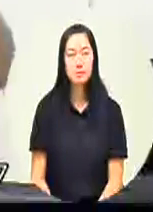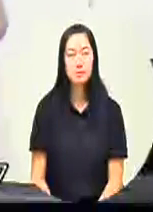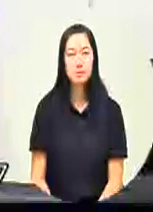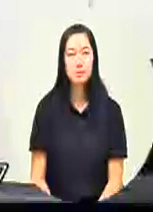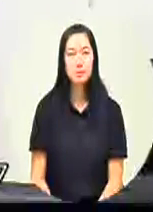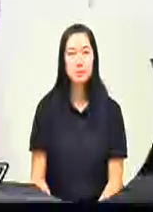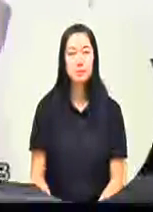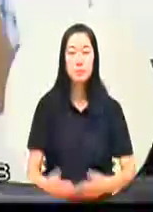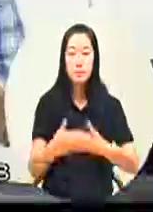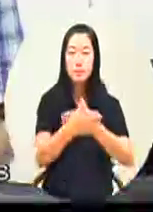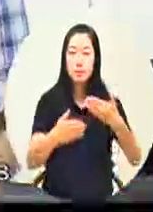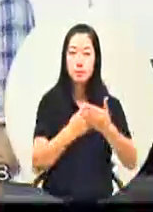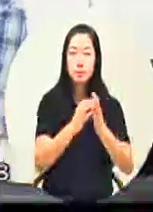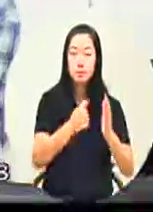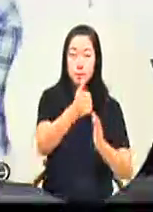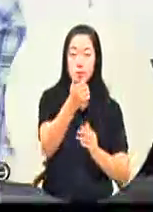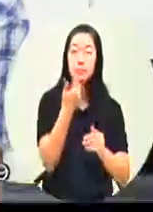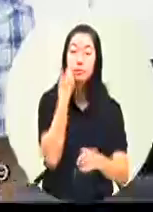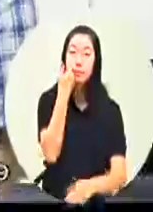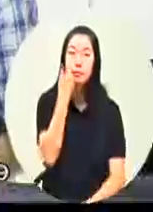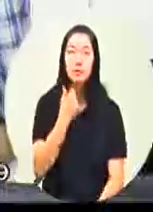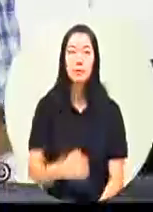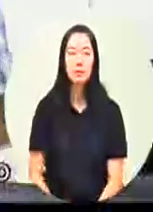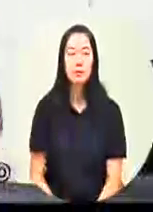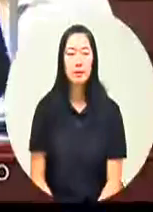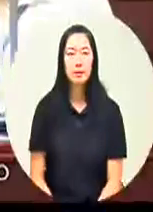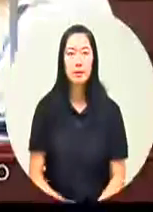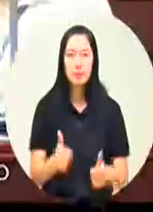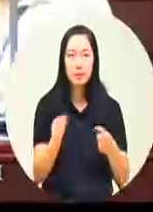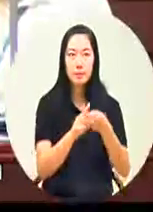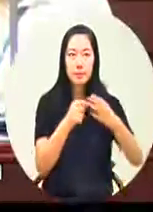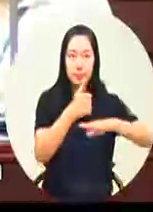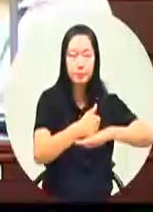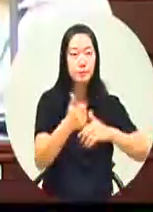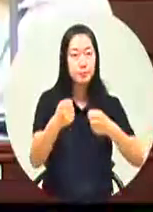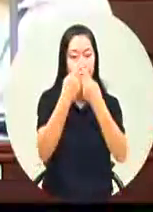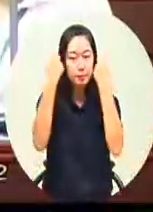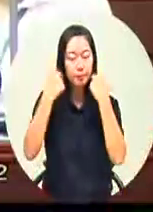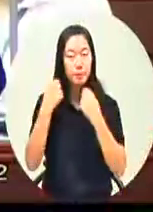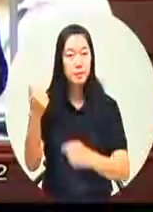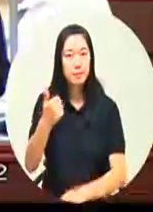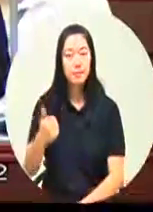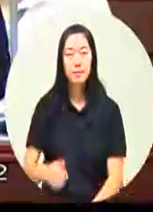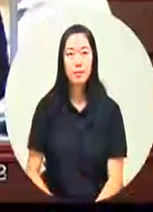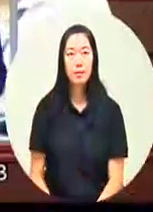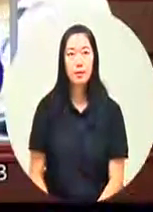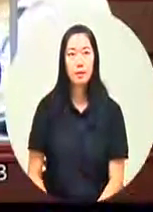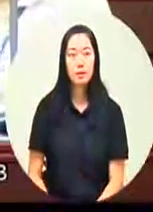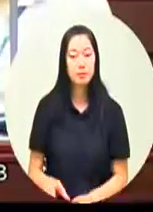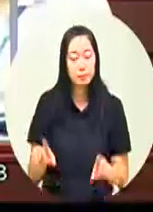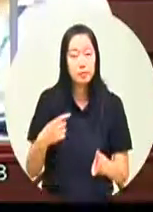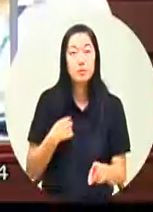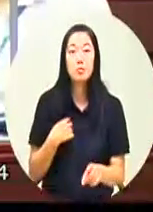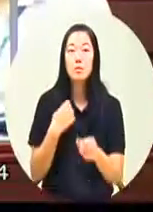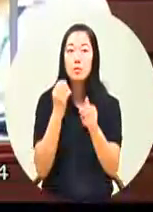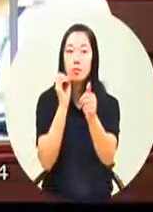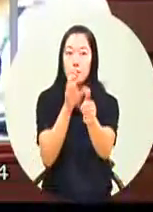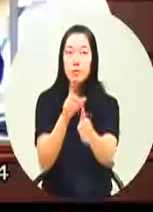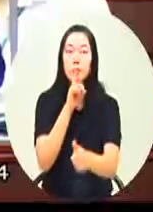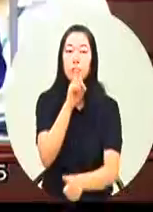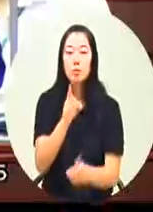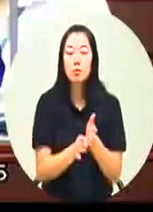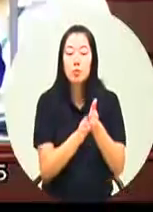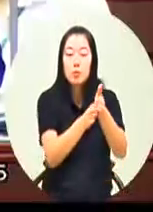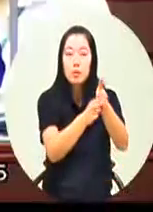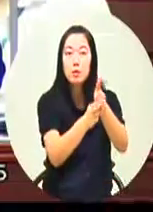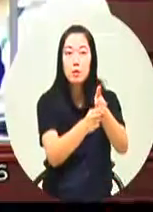交通局先吗？好，陈局长请答复。 好，谢谢主席，谢谢周议员的关心哈。首先先回答那个双城巴士。